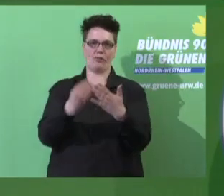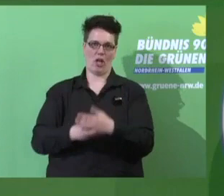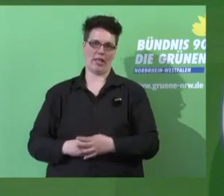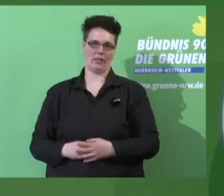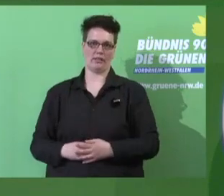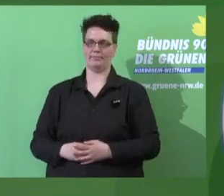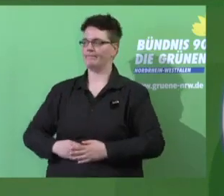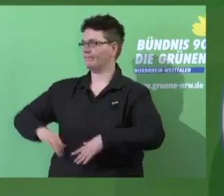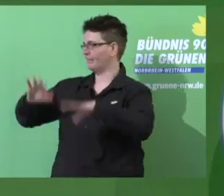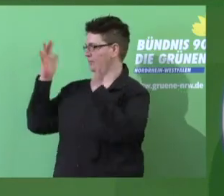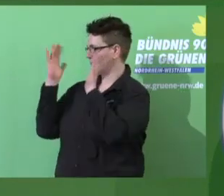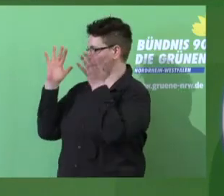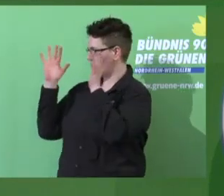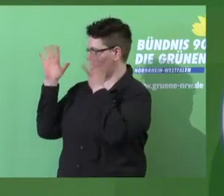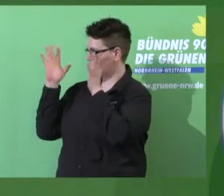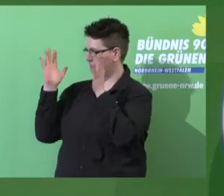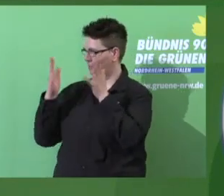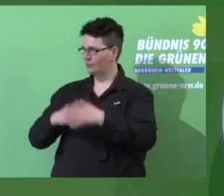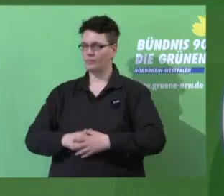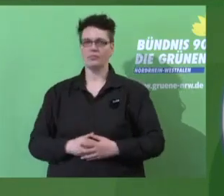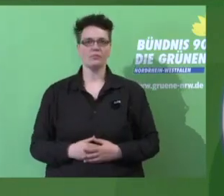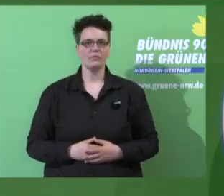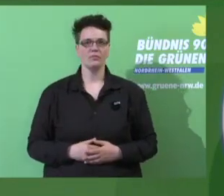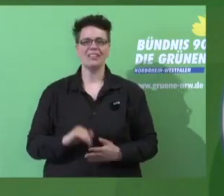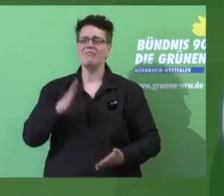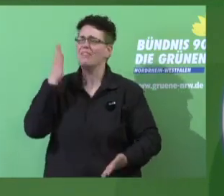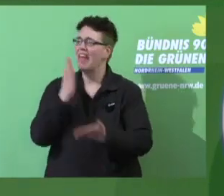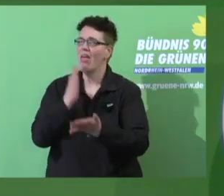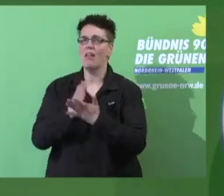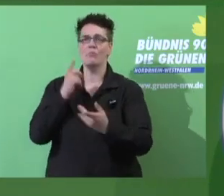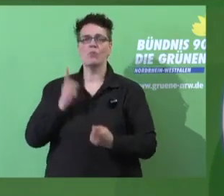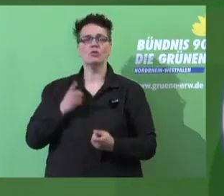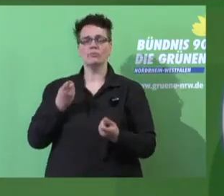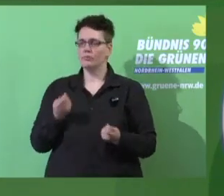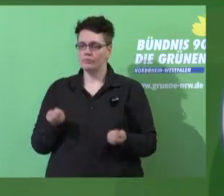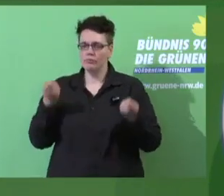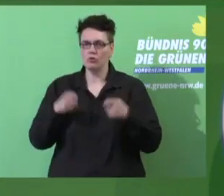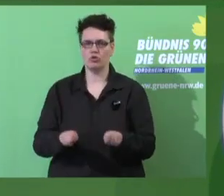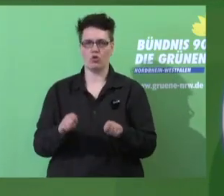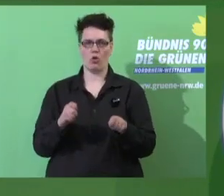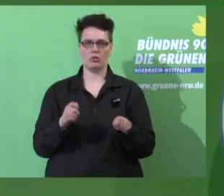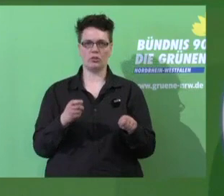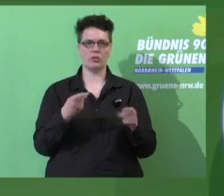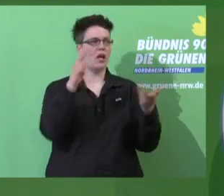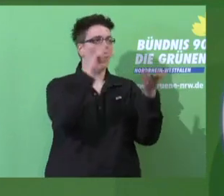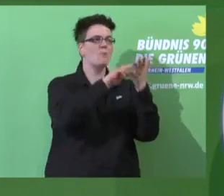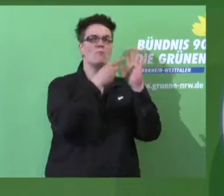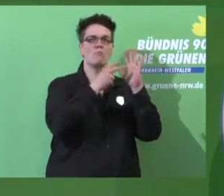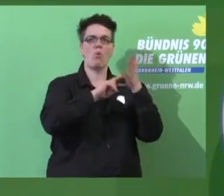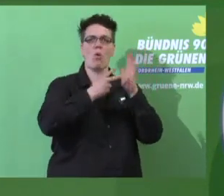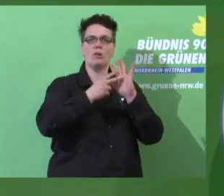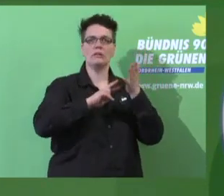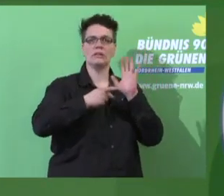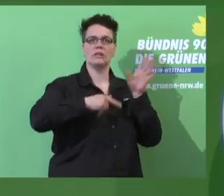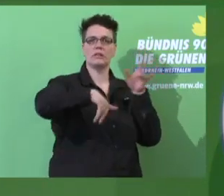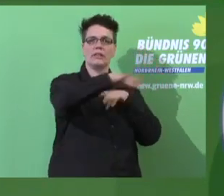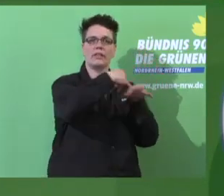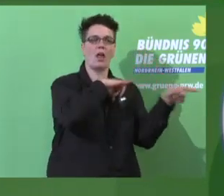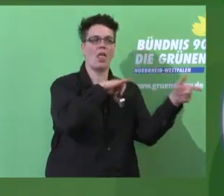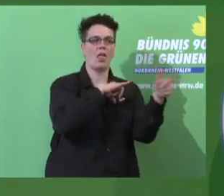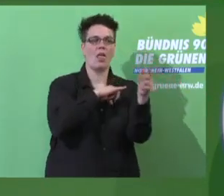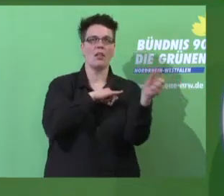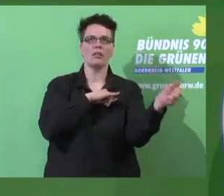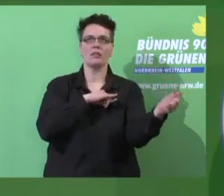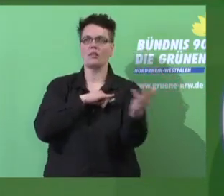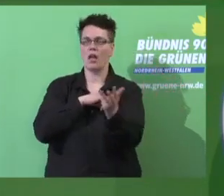Es muss endlich damit Schluss sein, dass das Geld nach rein politischen Interessen, nach Himmelsrichtungen